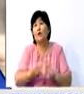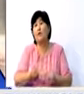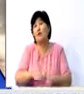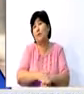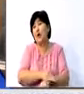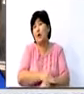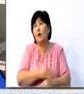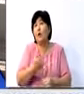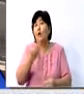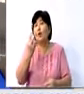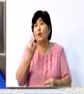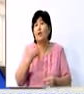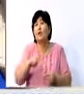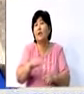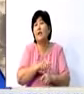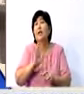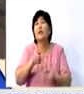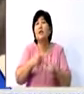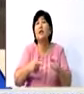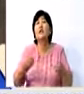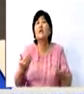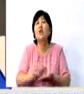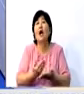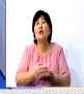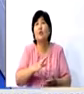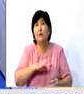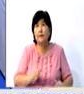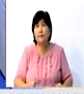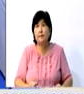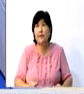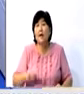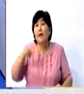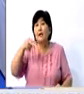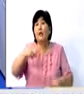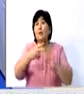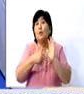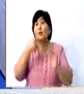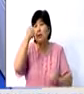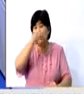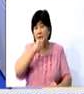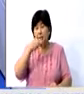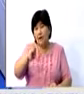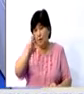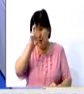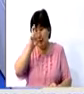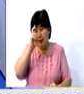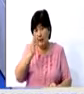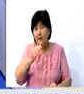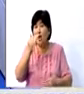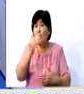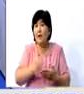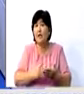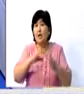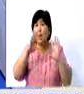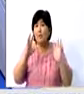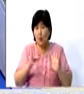тынбайды. 340 шақырым құбырдың тең жартысы ғана жаңартылыпты. 2018 жылы мемлекеттік бағдарлама